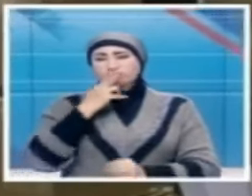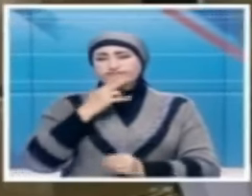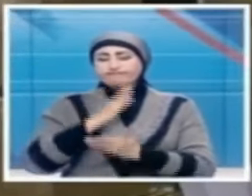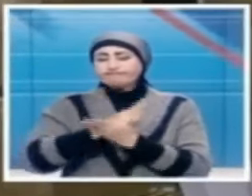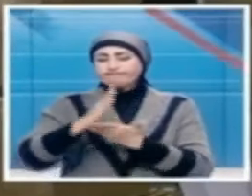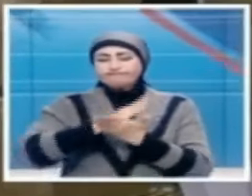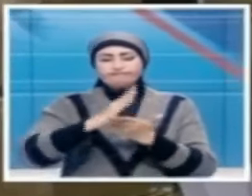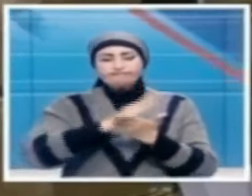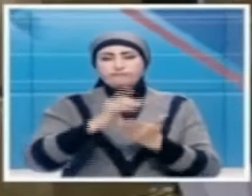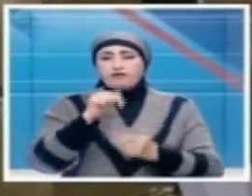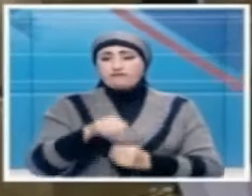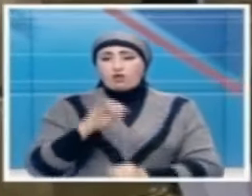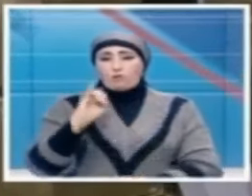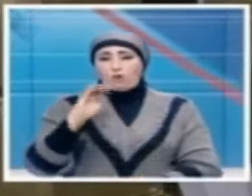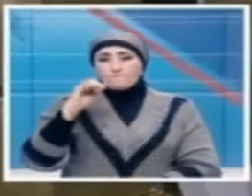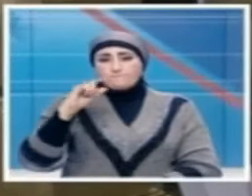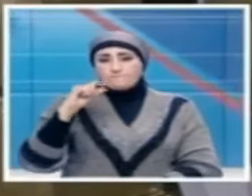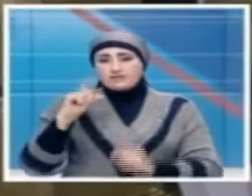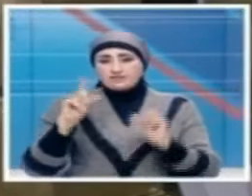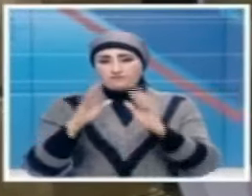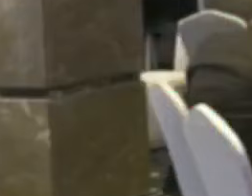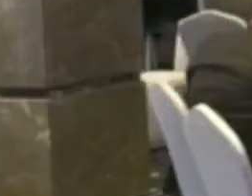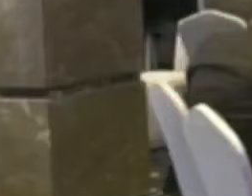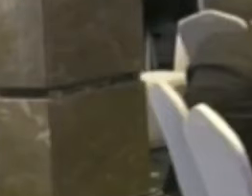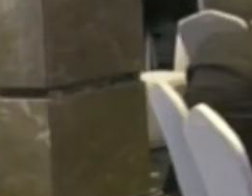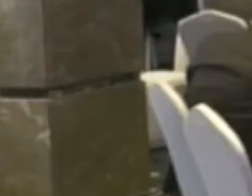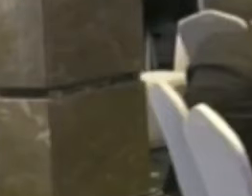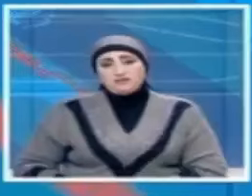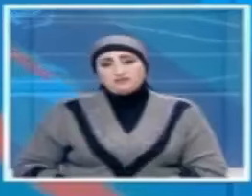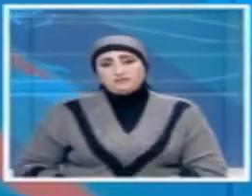واقعي. محمد حلمي، التلفزيون المصري.